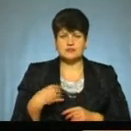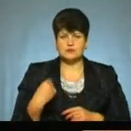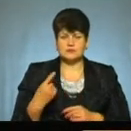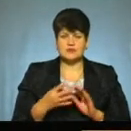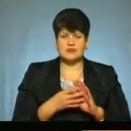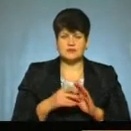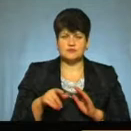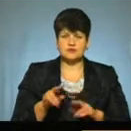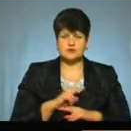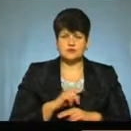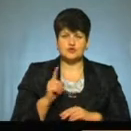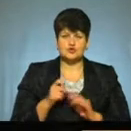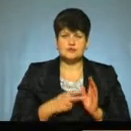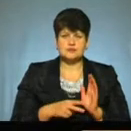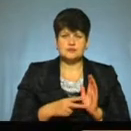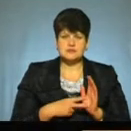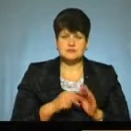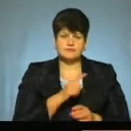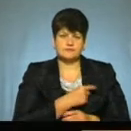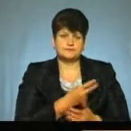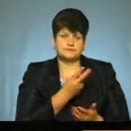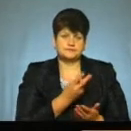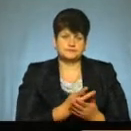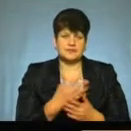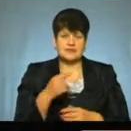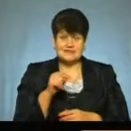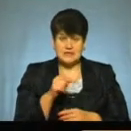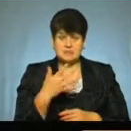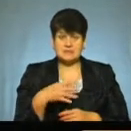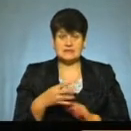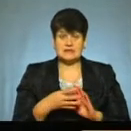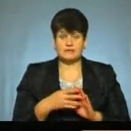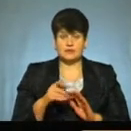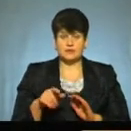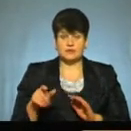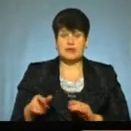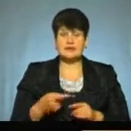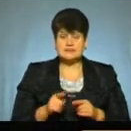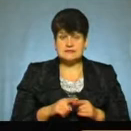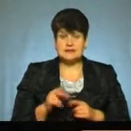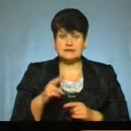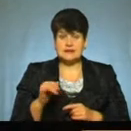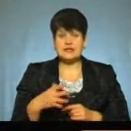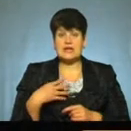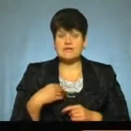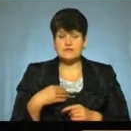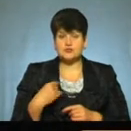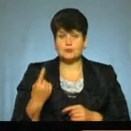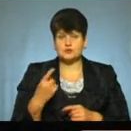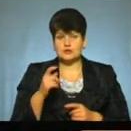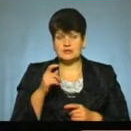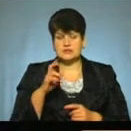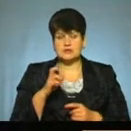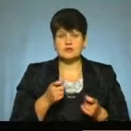загинуло, 177 було госпіталізовано, з них 59 дітей. Це дані Львівської облдержадміністрації. Там кажуть, з кожним роком кількість